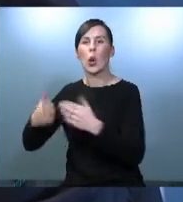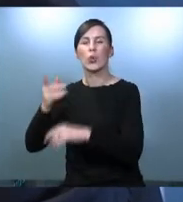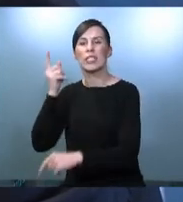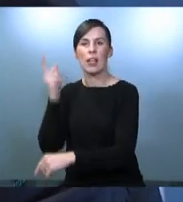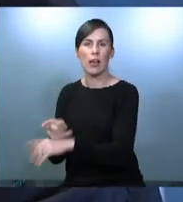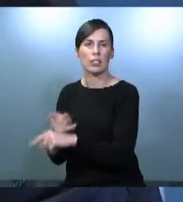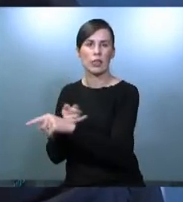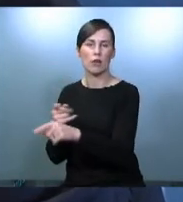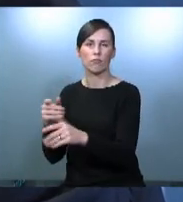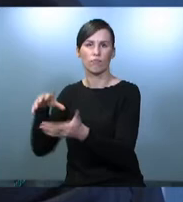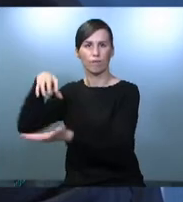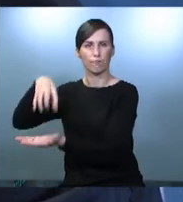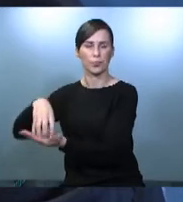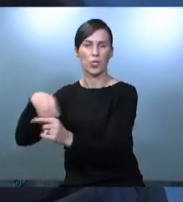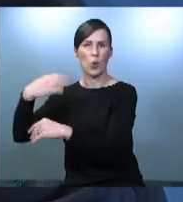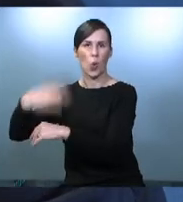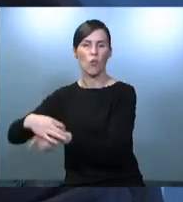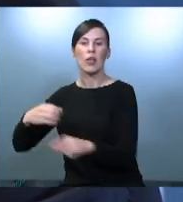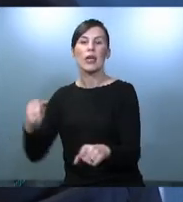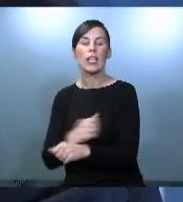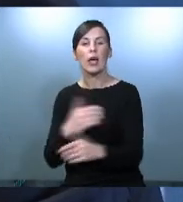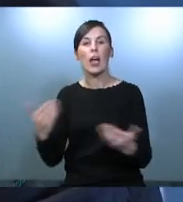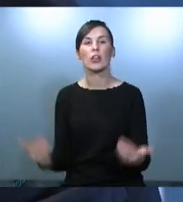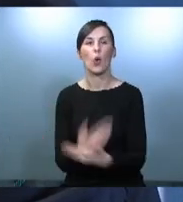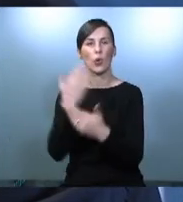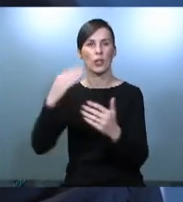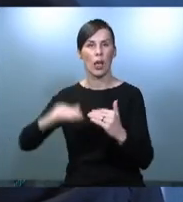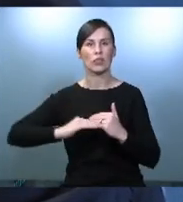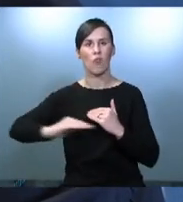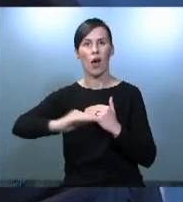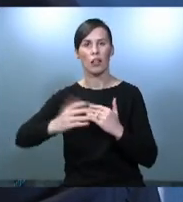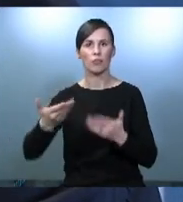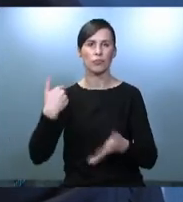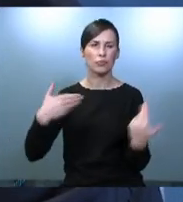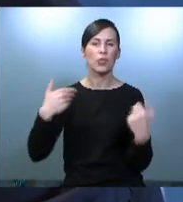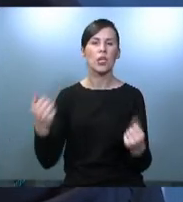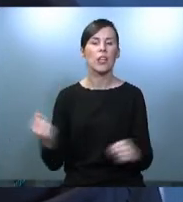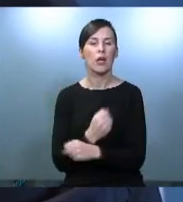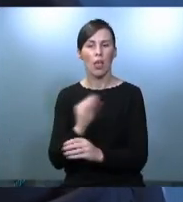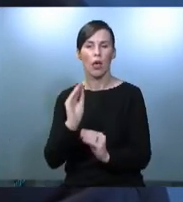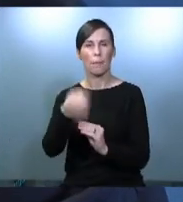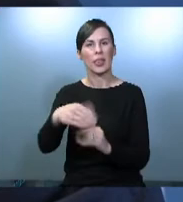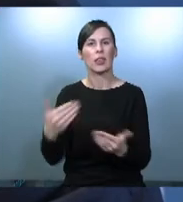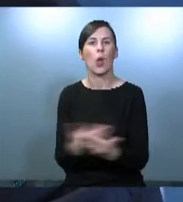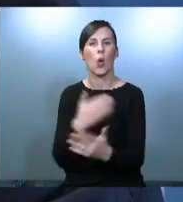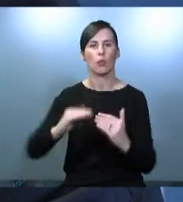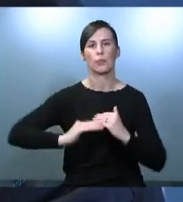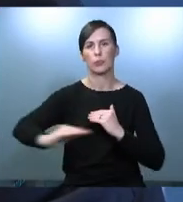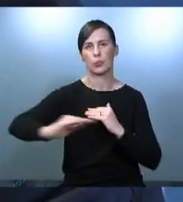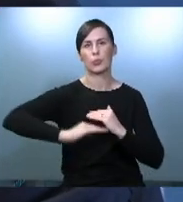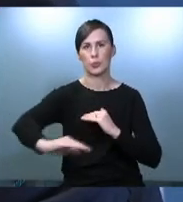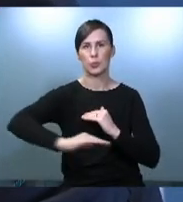remontuota, sutvarkyta, atnaujinta danga ir tuomet mes turėdami ją savo žinioj, galėsime reguliuoti tada transporto